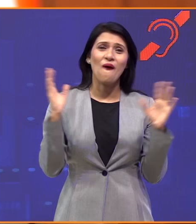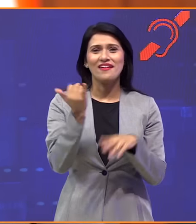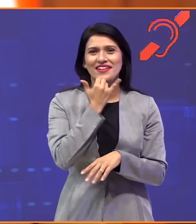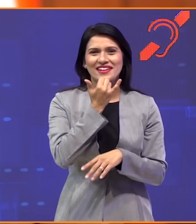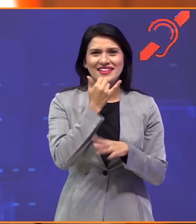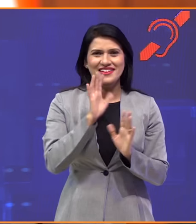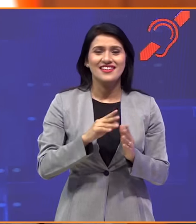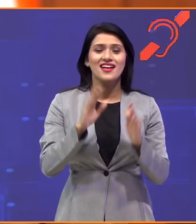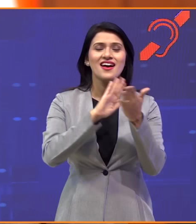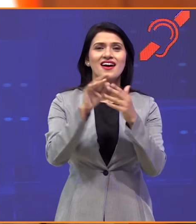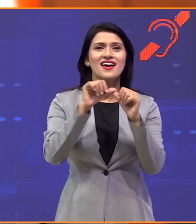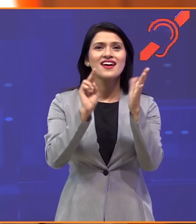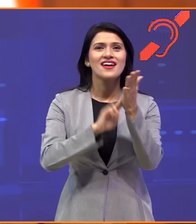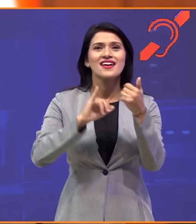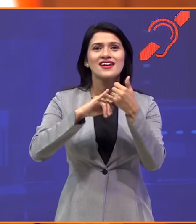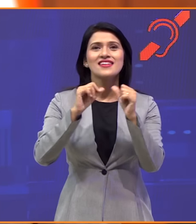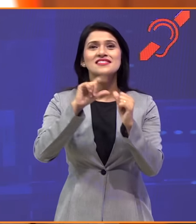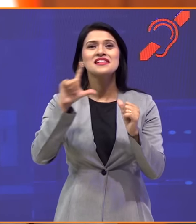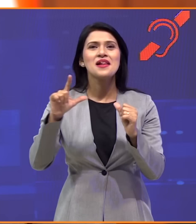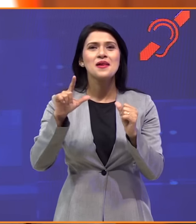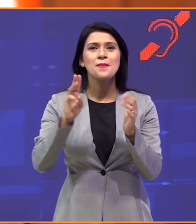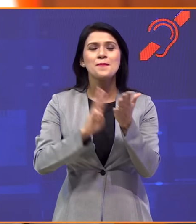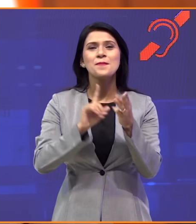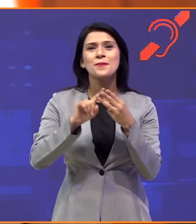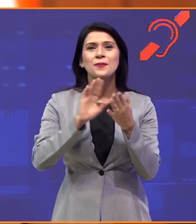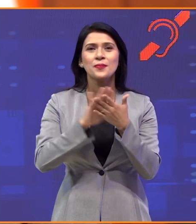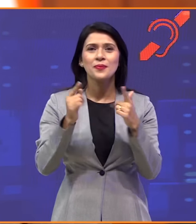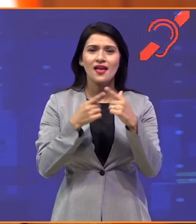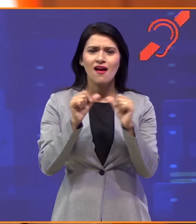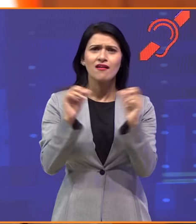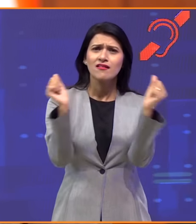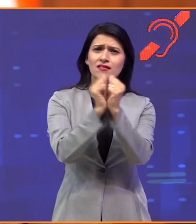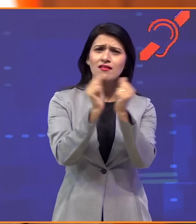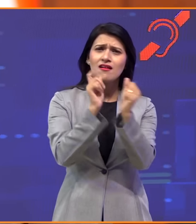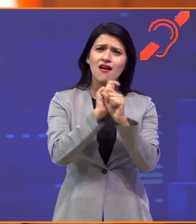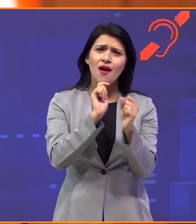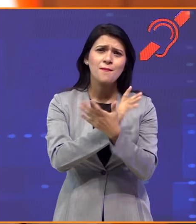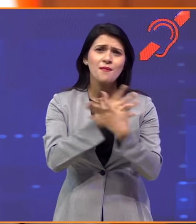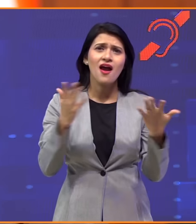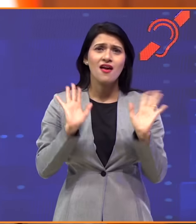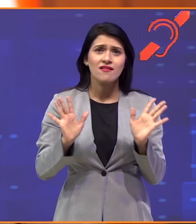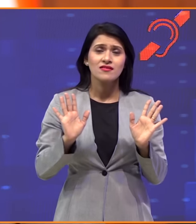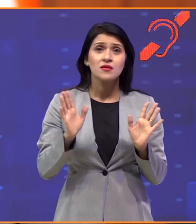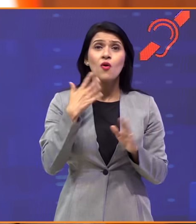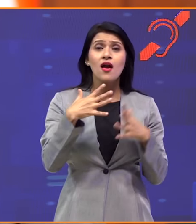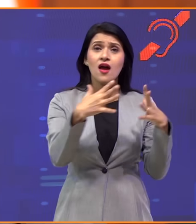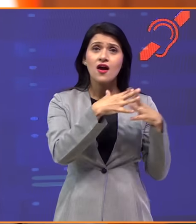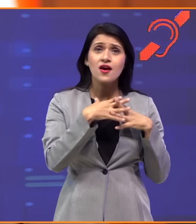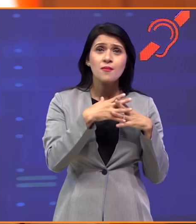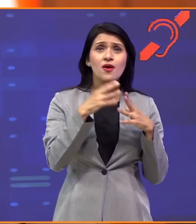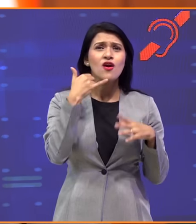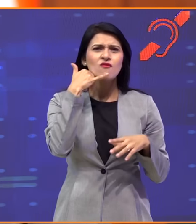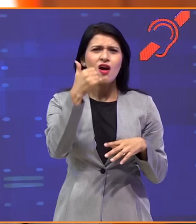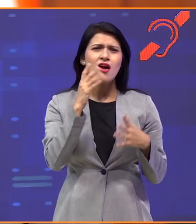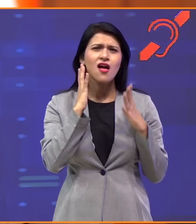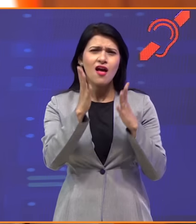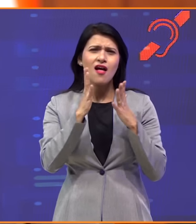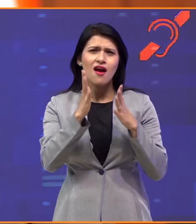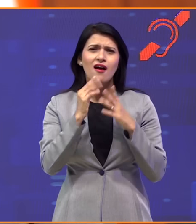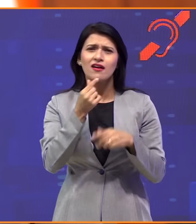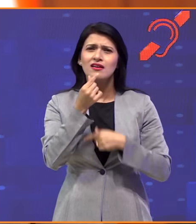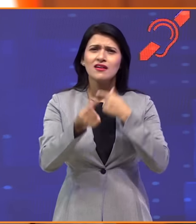हंसल मेहता उनके साथ आपने इतना काम किया जी तो उनका कहना है कि अमेरिका से फोन करके खूब गालियां दे दी